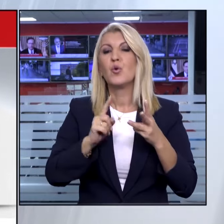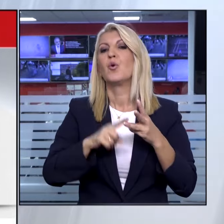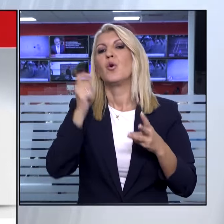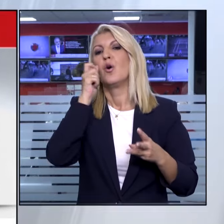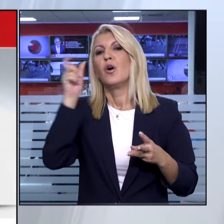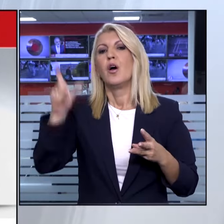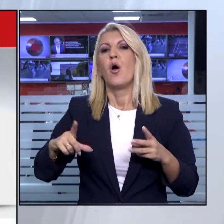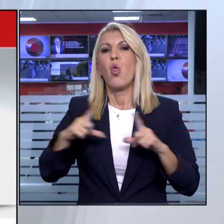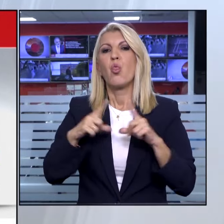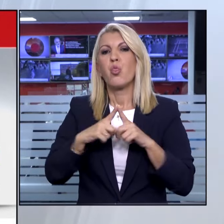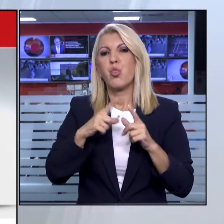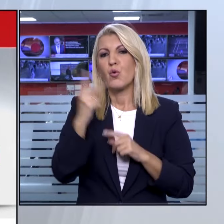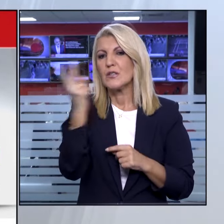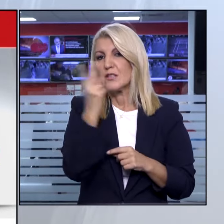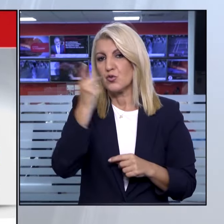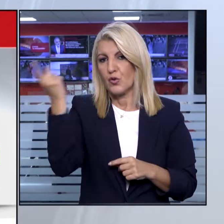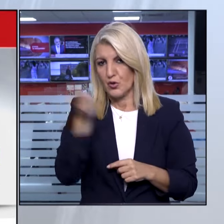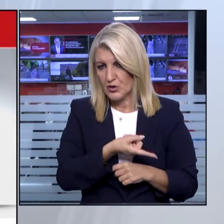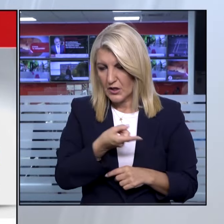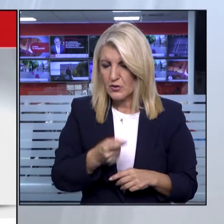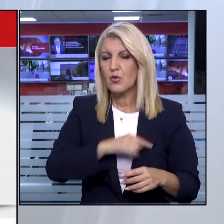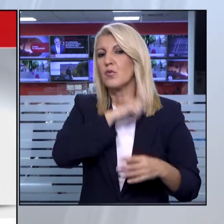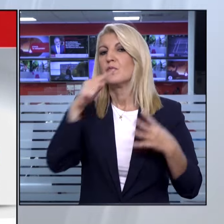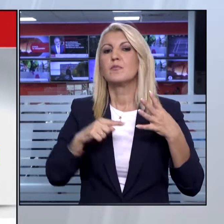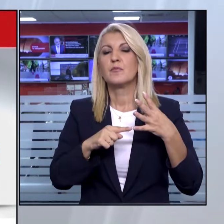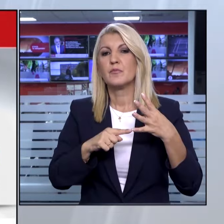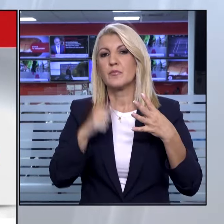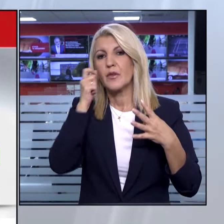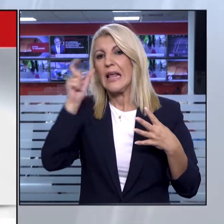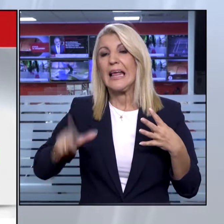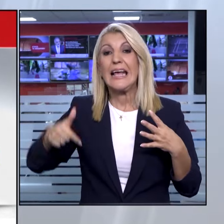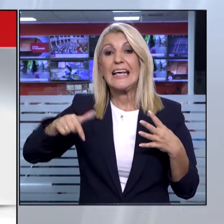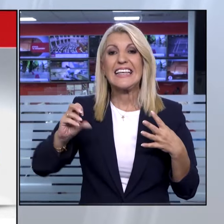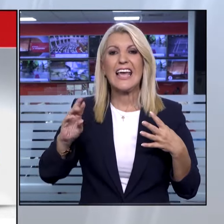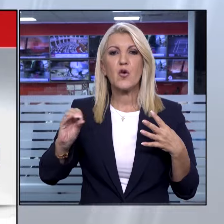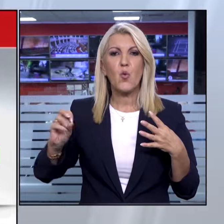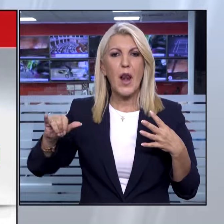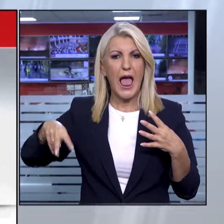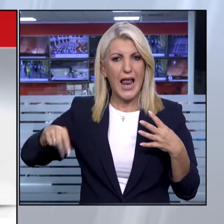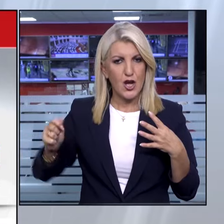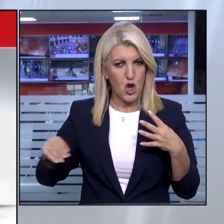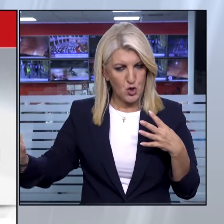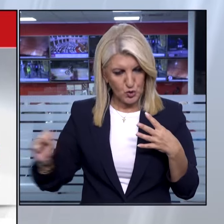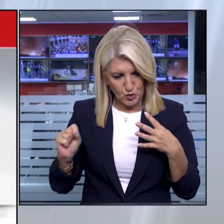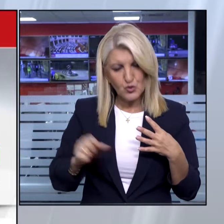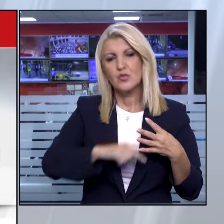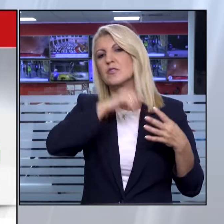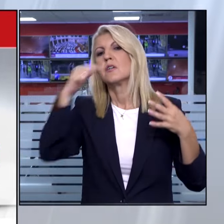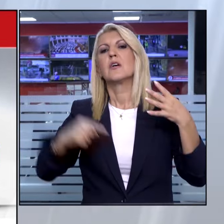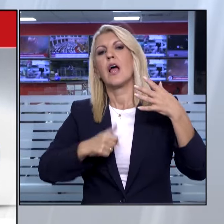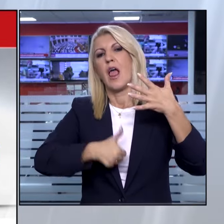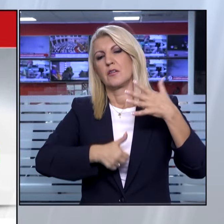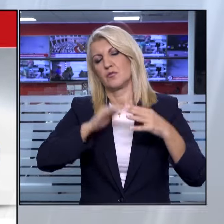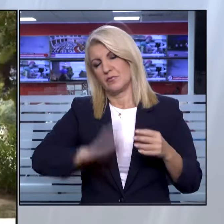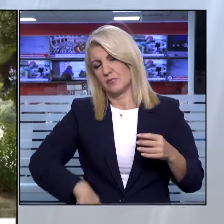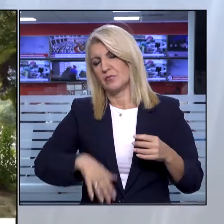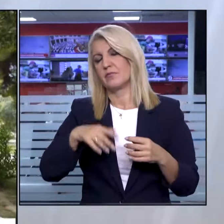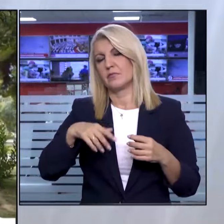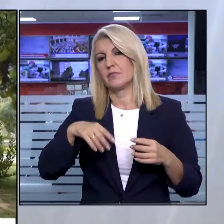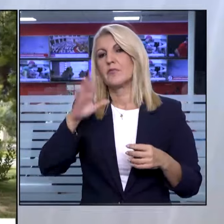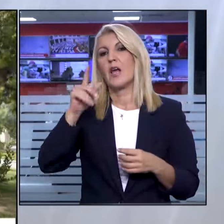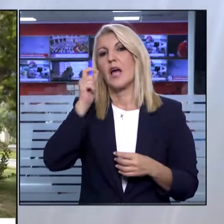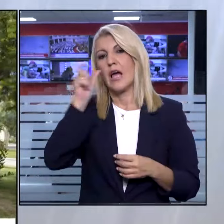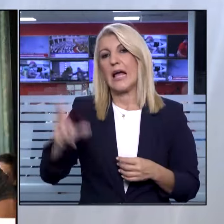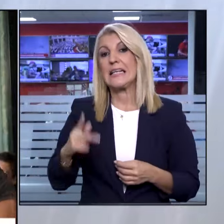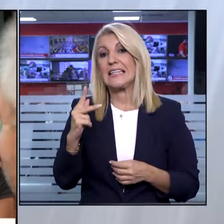ποσοστό 22%, ακολουθεί ο Παύλος Γερουλάνος με 15,4% και ο Μιχάλης Κατρίνης με 2,2%.